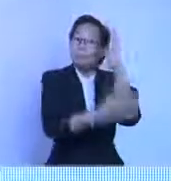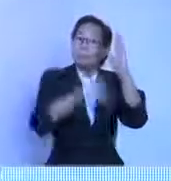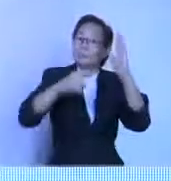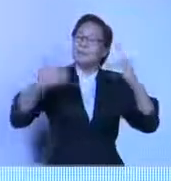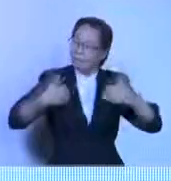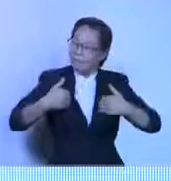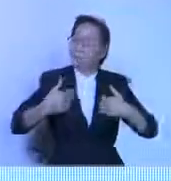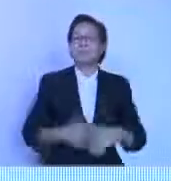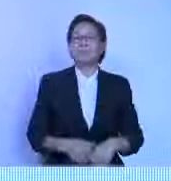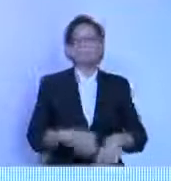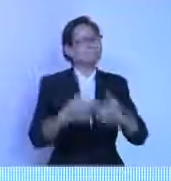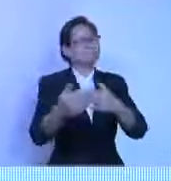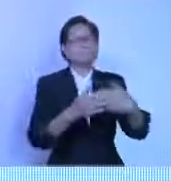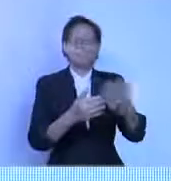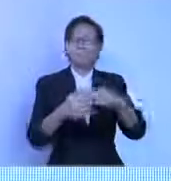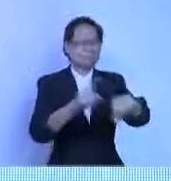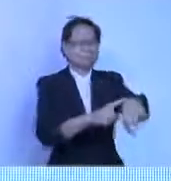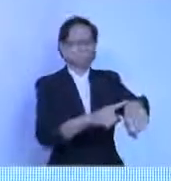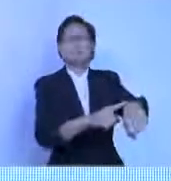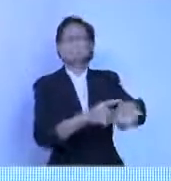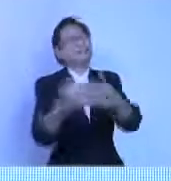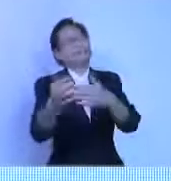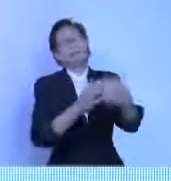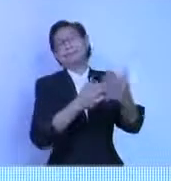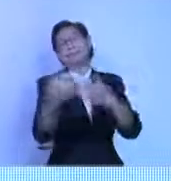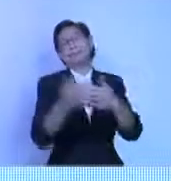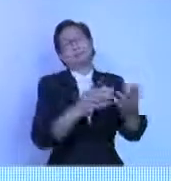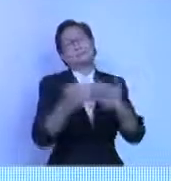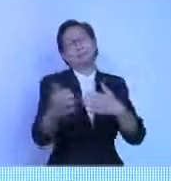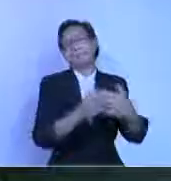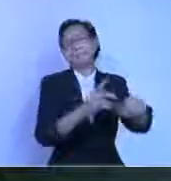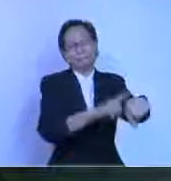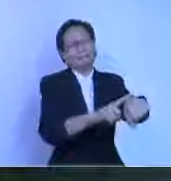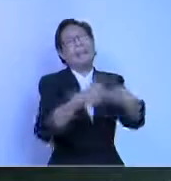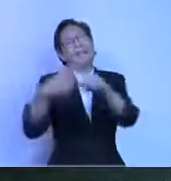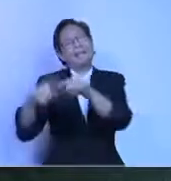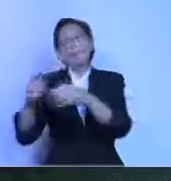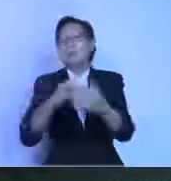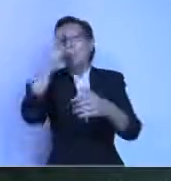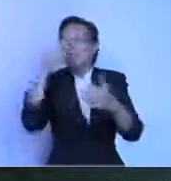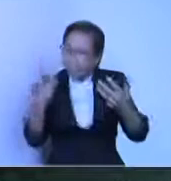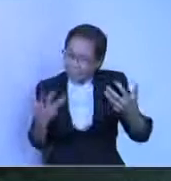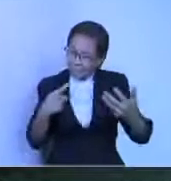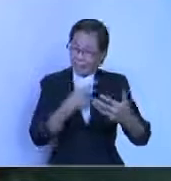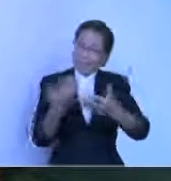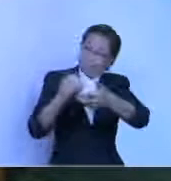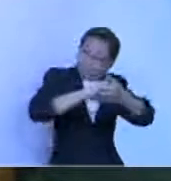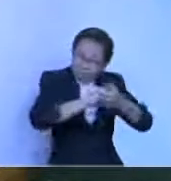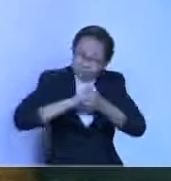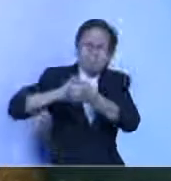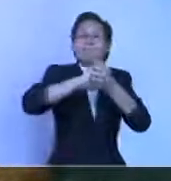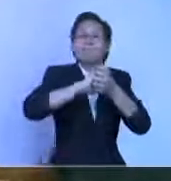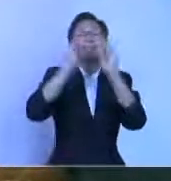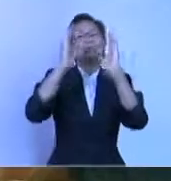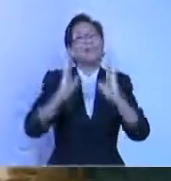dan juga warna kulit tidak menjadi penghalang kepada kita semua untuk bersatu hati sebagai satu bangsa